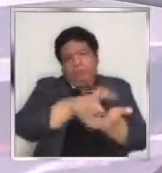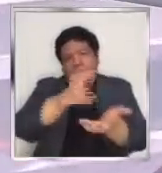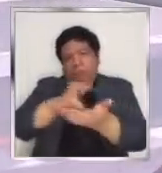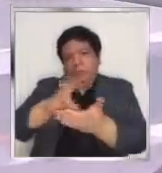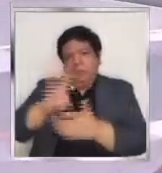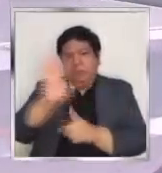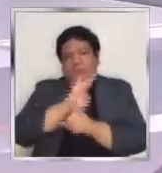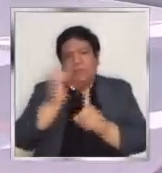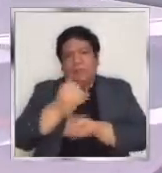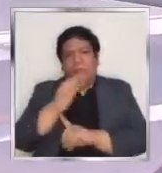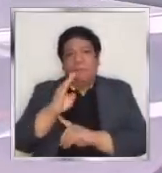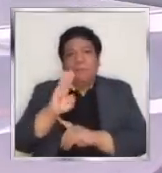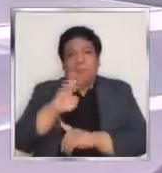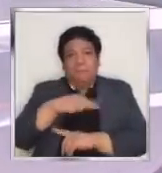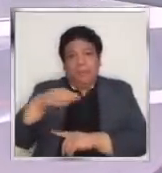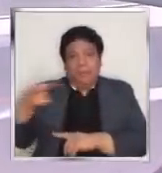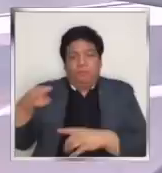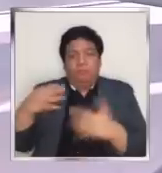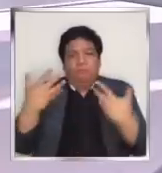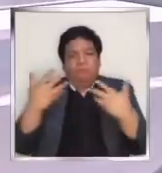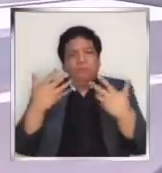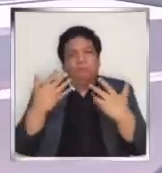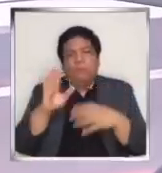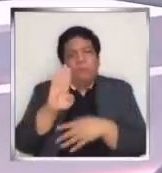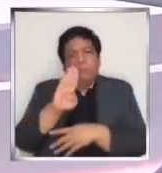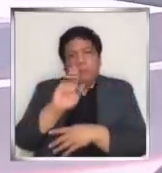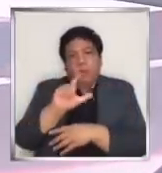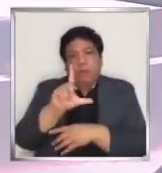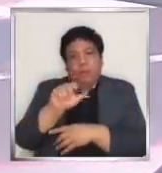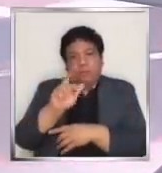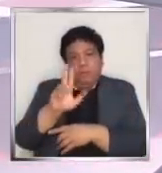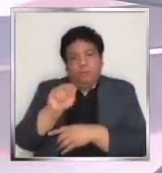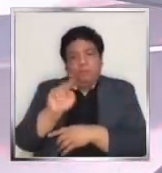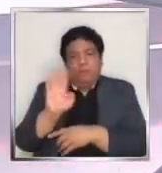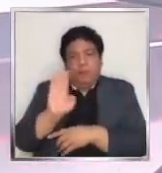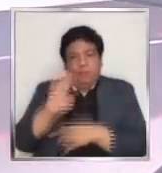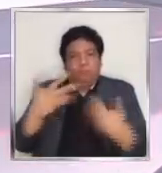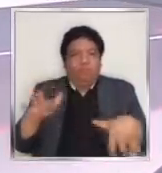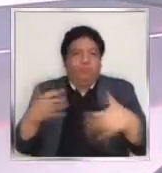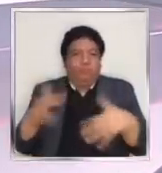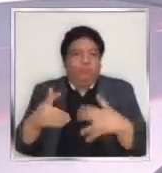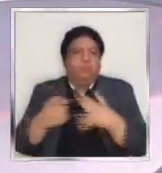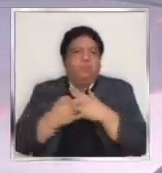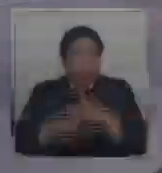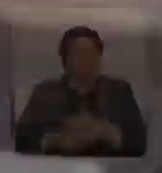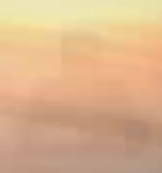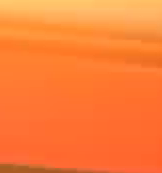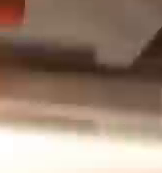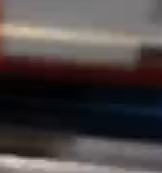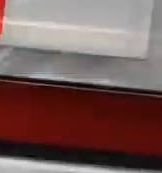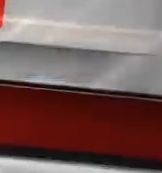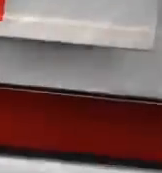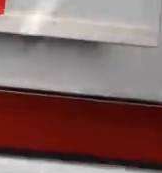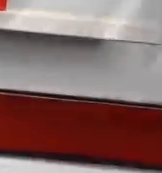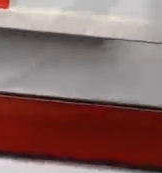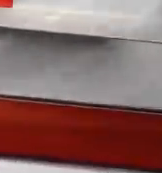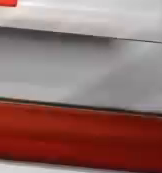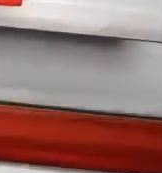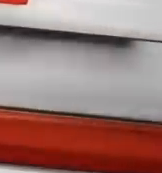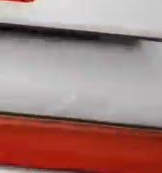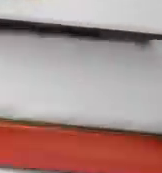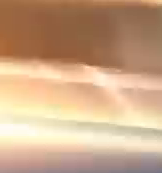ng PNP, huhulihin ang mga lalabag sa lockdown. Nakatutok live si Darlene Kai.